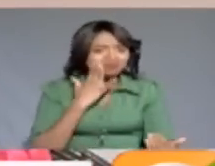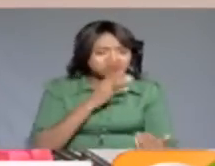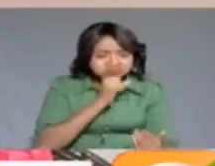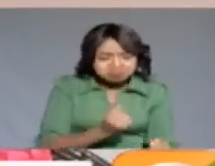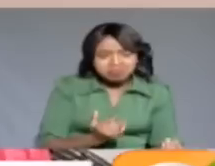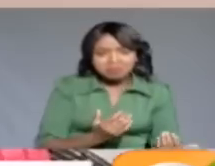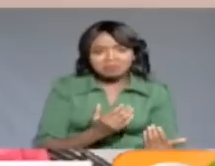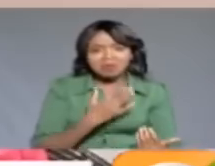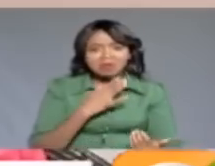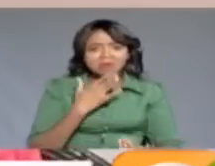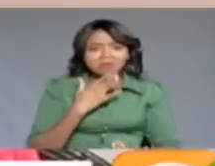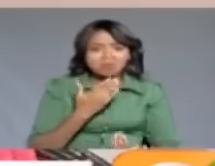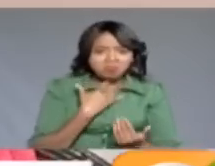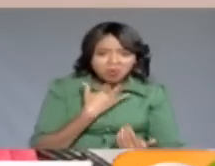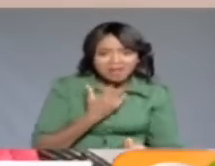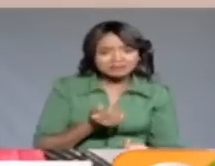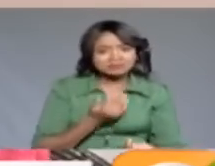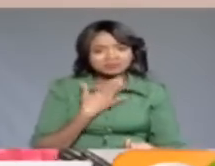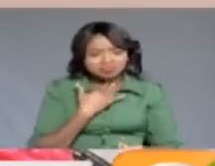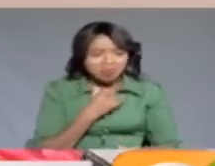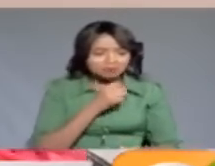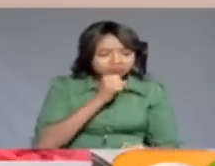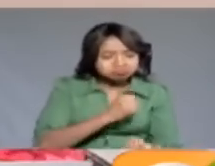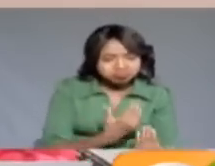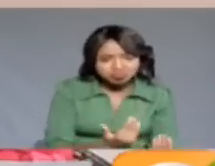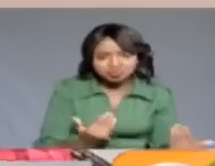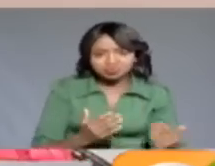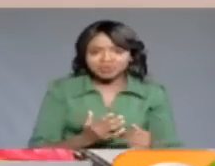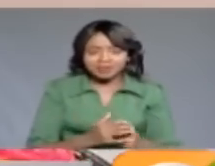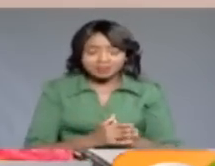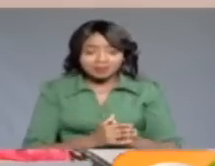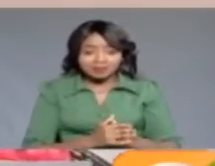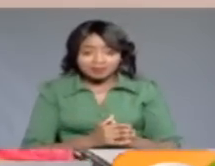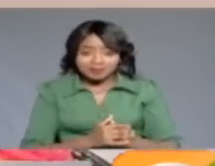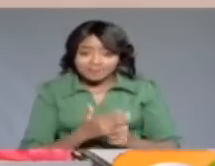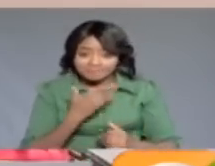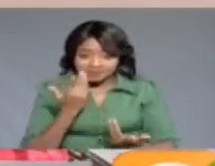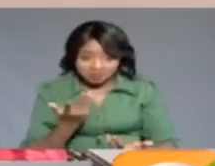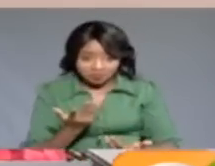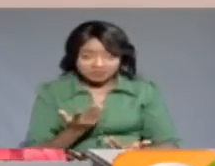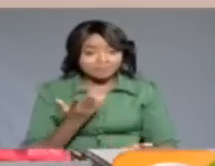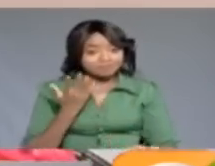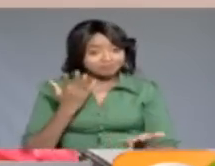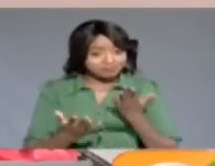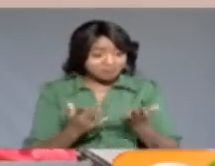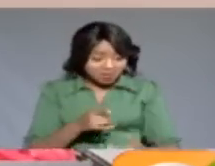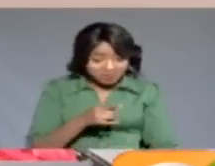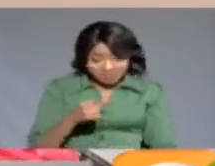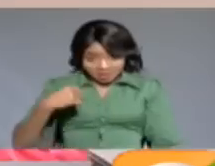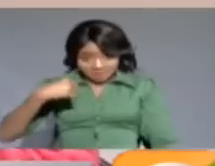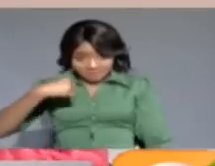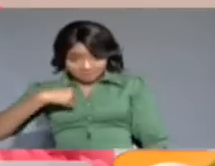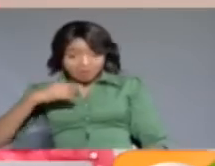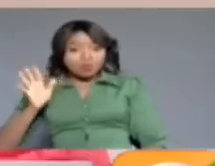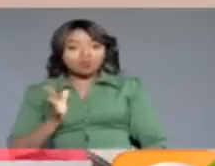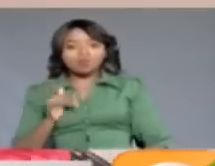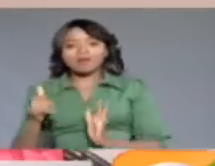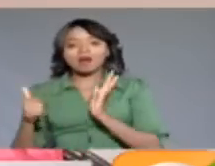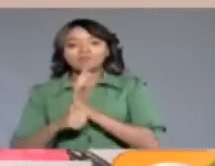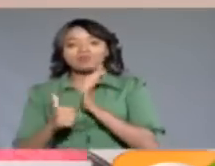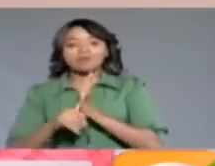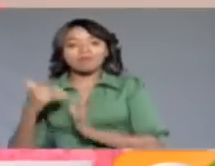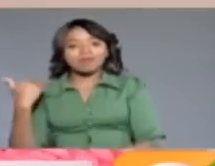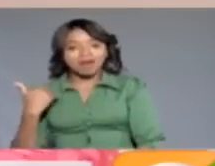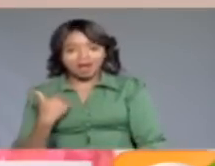na hajaambiwa chochote, ataenda wapi? Aelewe kwamba yule bwana labda anaweza kuwa amepata mtoto, labda yeye ndo ako na kasoro ambaye labda naye anaweza kwenda